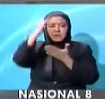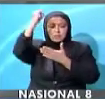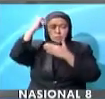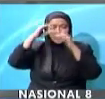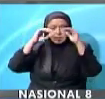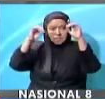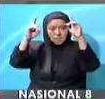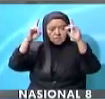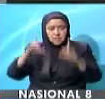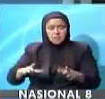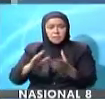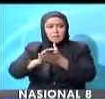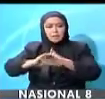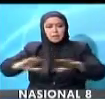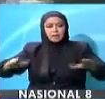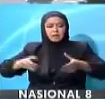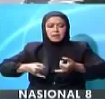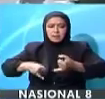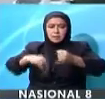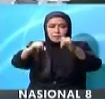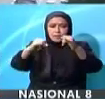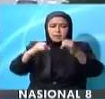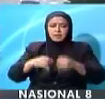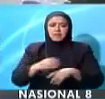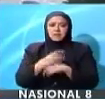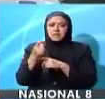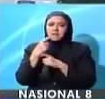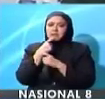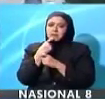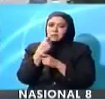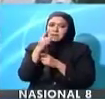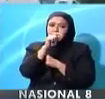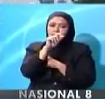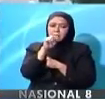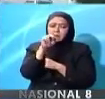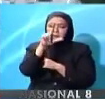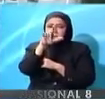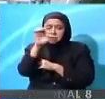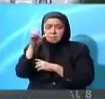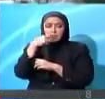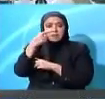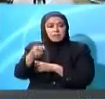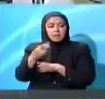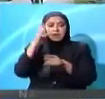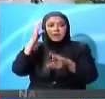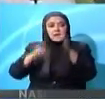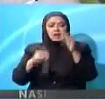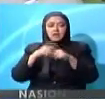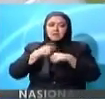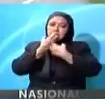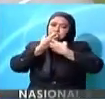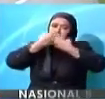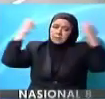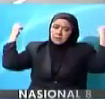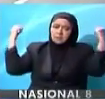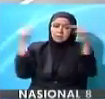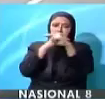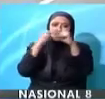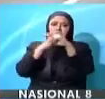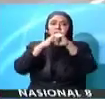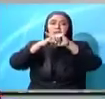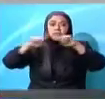Myros Tan Sri Lee Lam Tai. Bagi beliau, sehebat mana pun sesuatu lebuh raya, jika tidak diiringi sikap baik